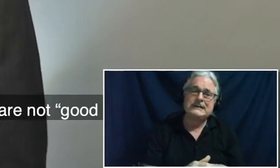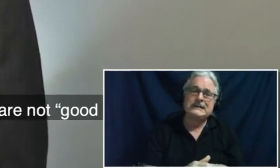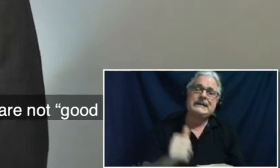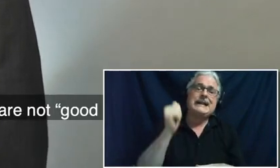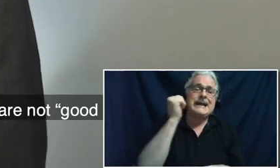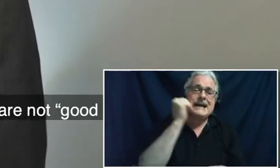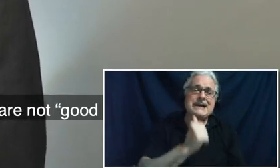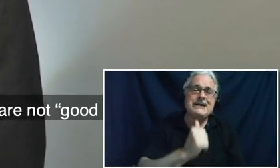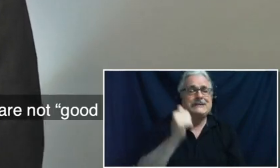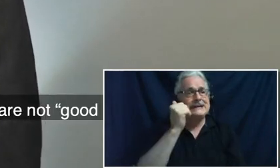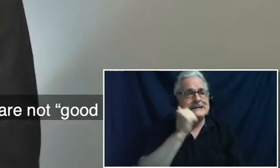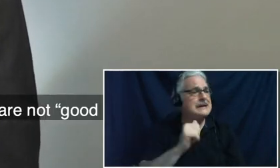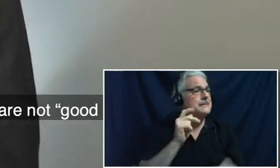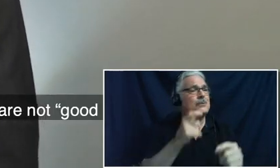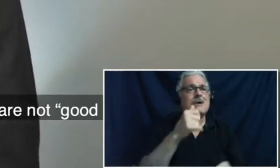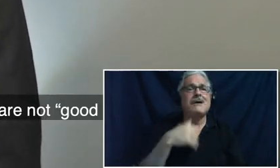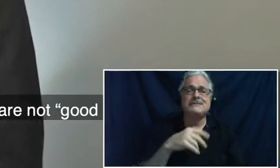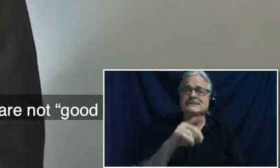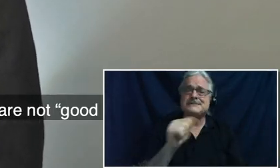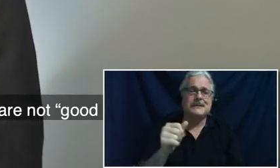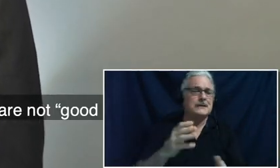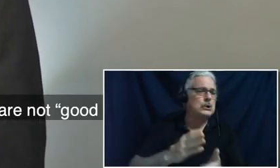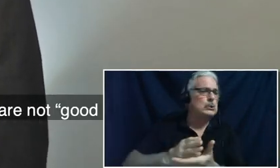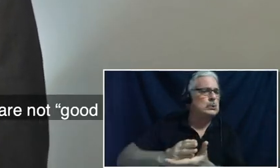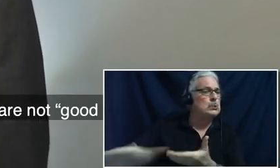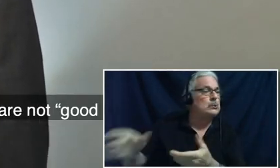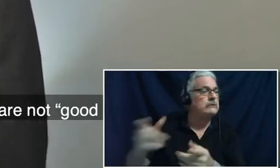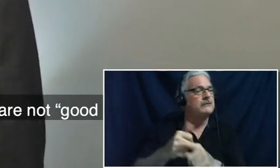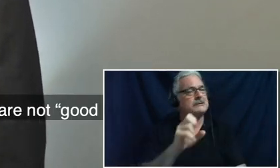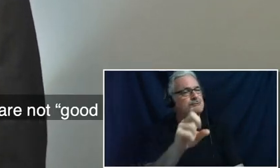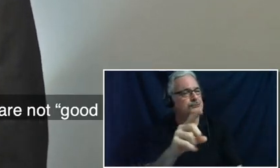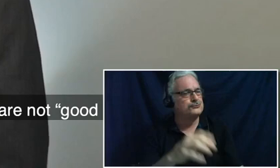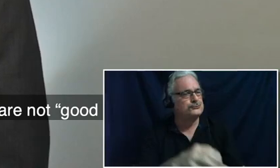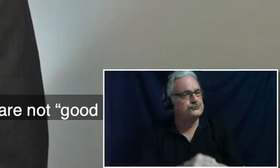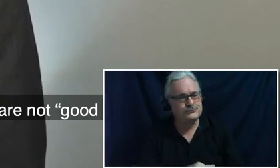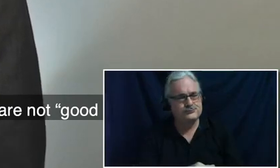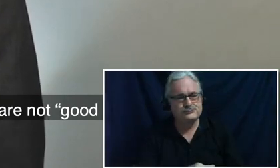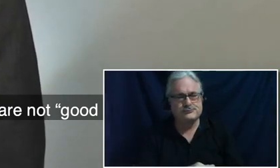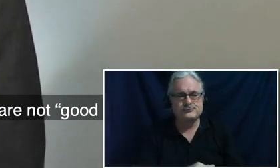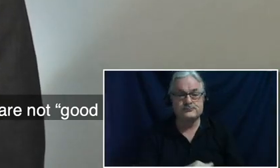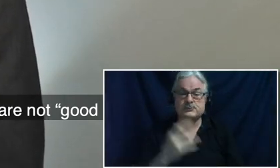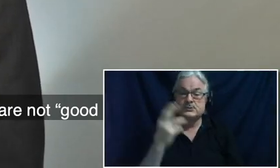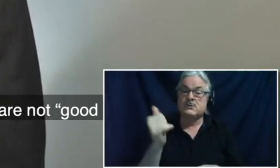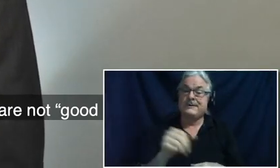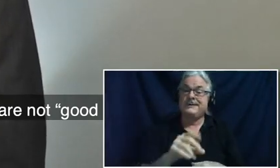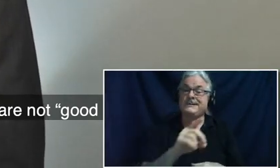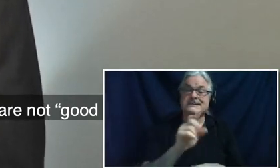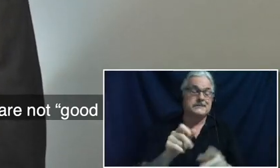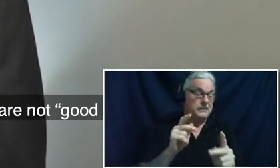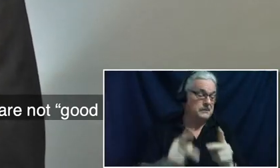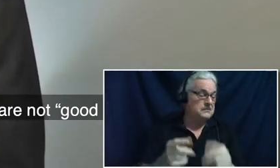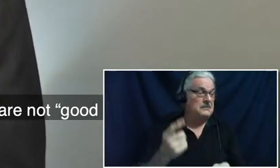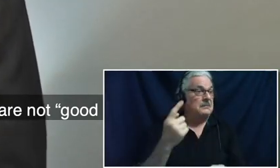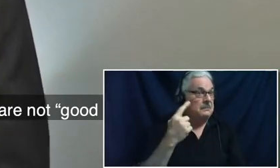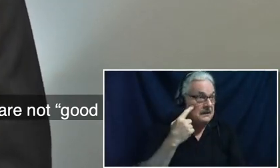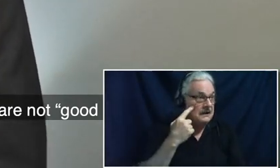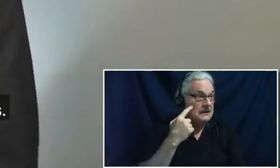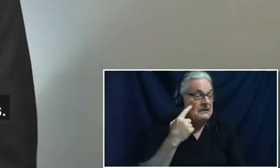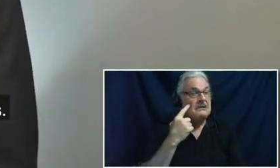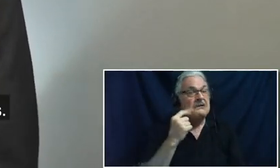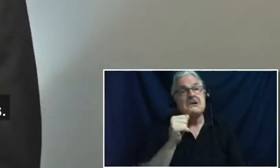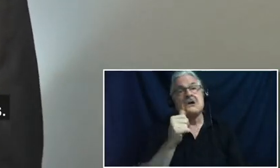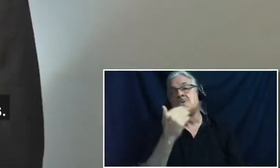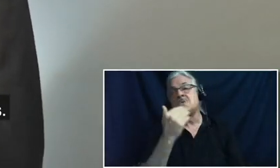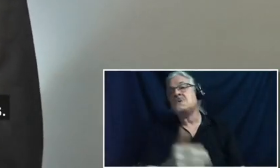des handicaps intellectuels sont exclues de l'éducation car certaines personnes pensent que nous ne sommes pas suffisamment